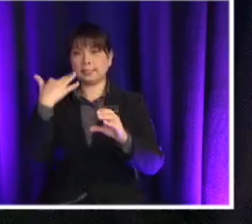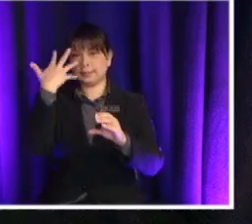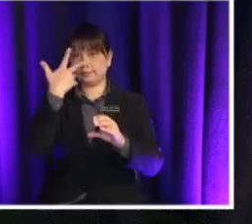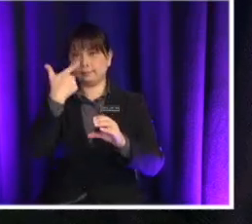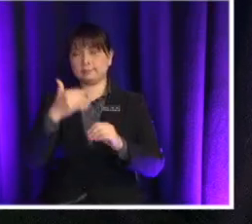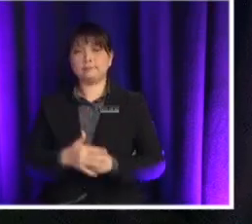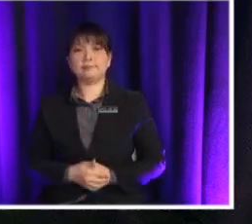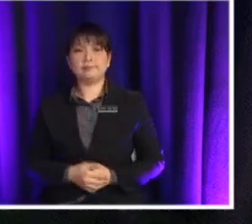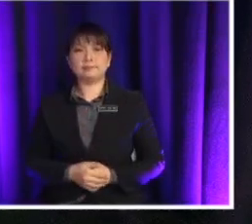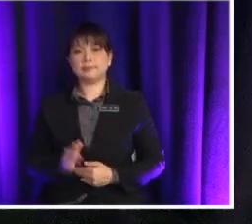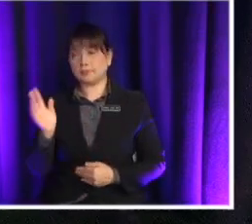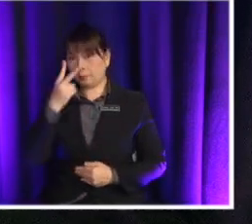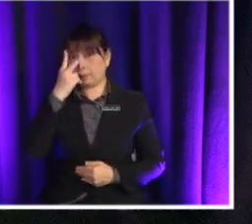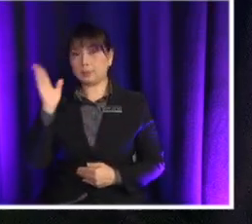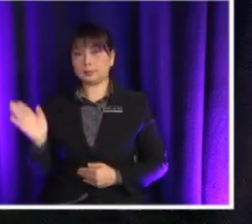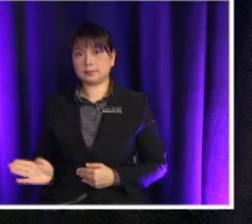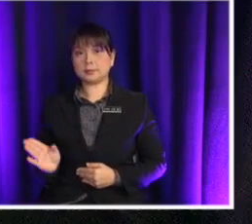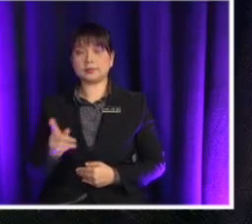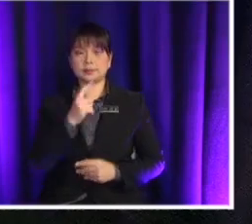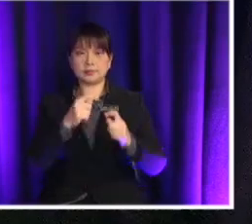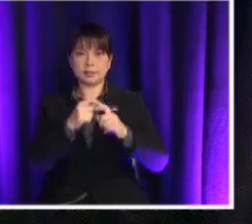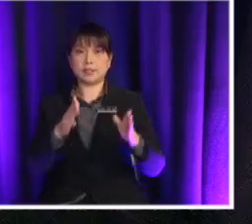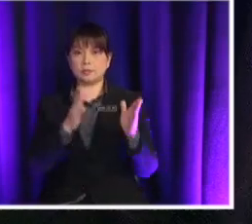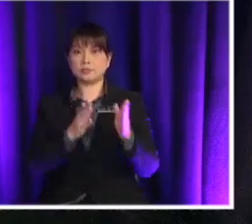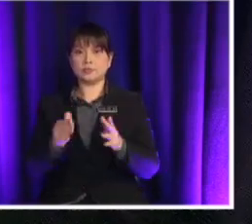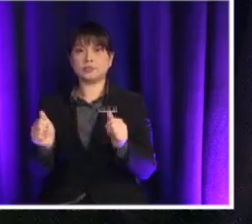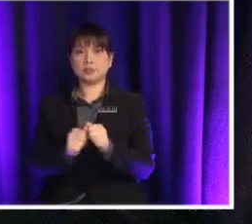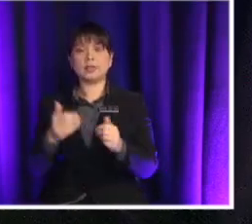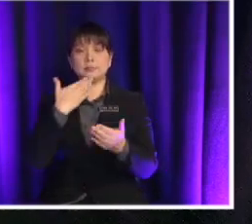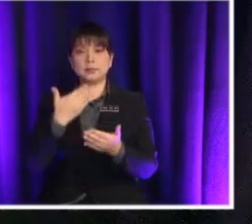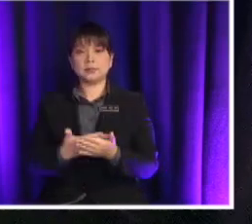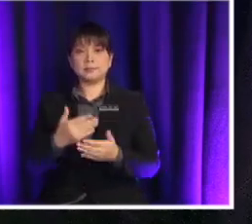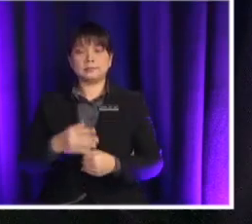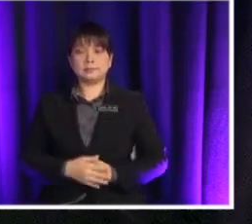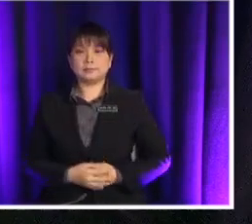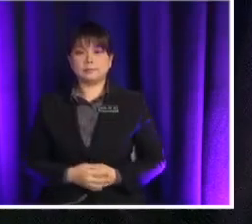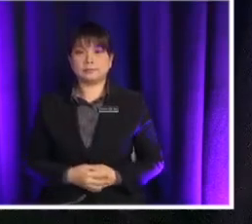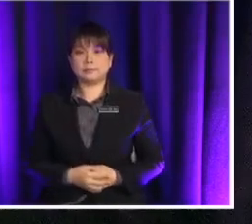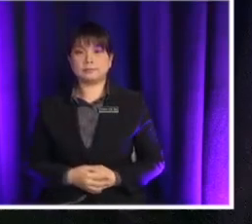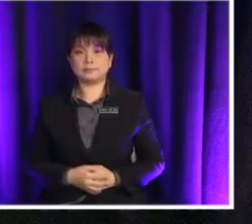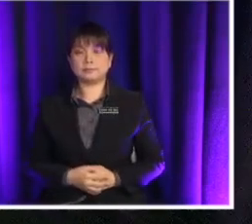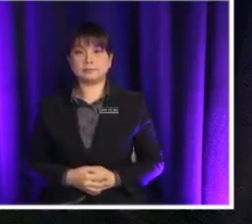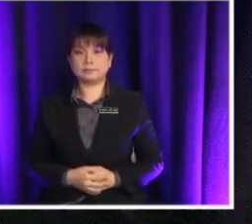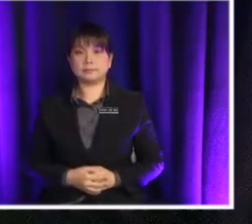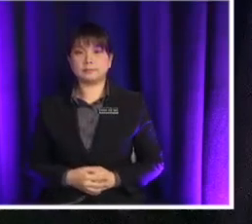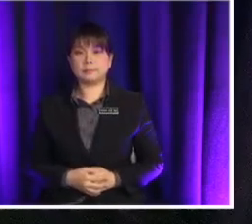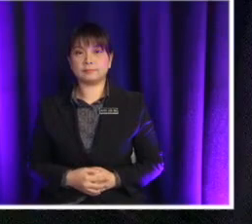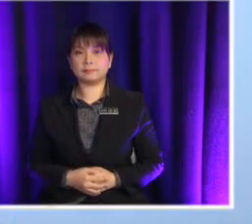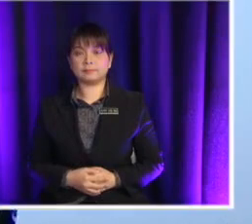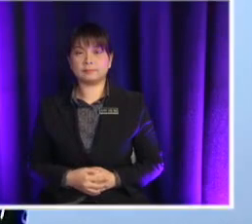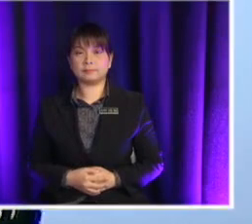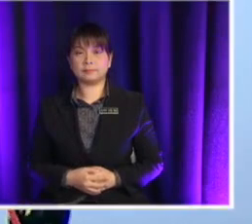ni dah susun dengan dah baik. susun dengan baik. Oh, cantiklah cikgu. Itu dia. Ya.